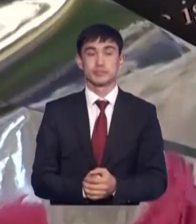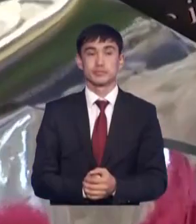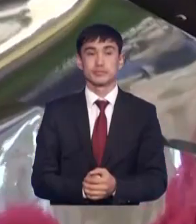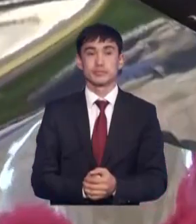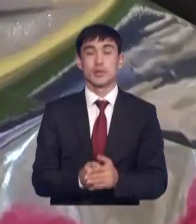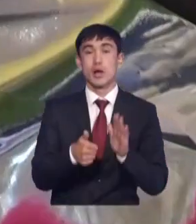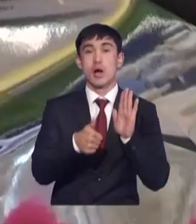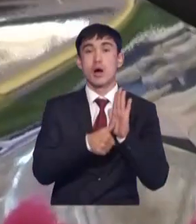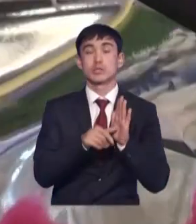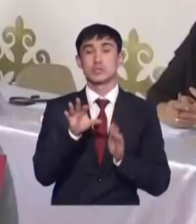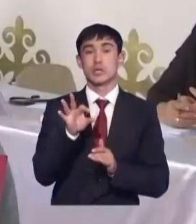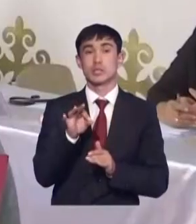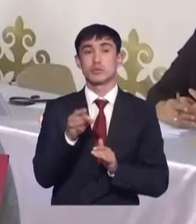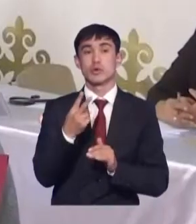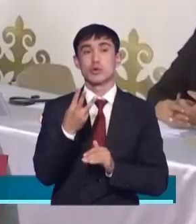6 қазан